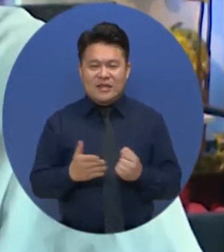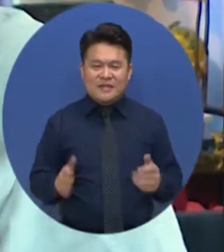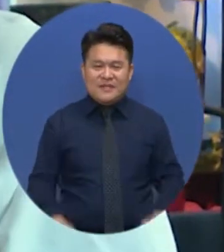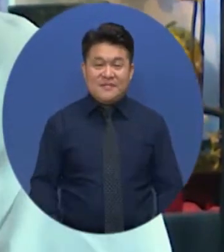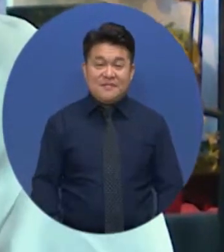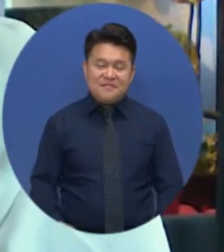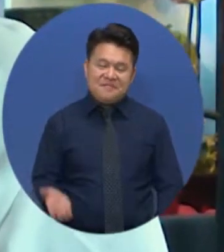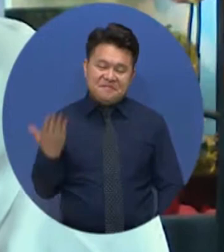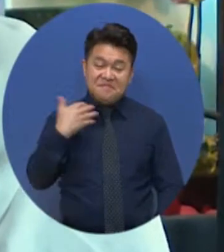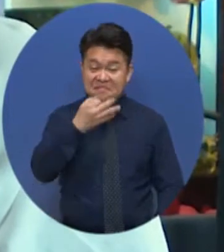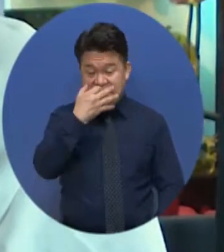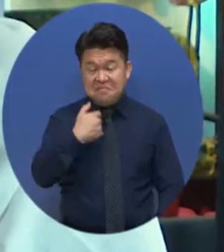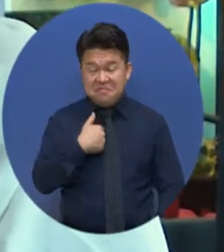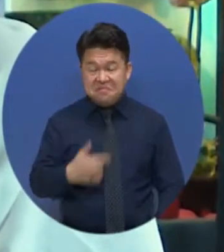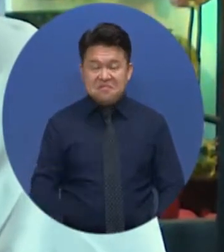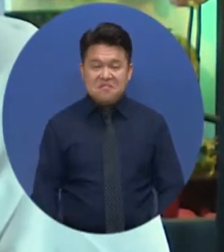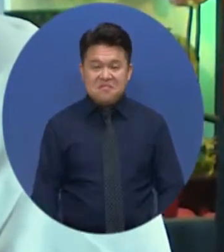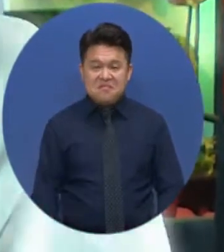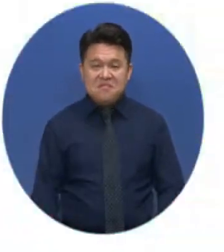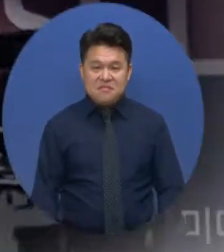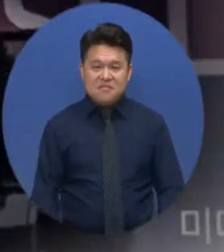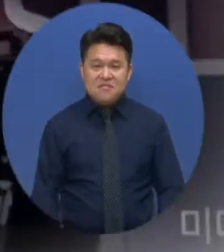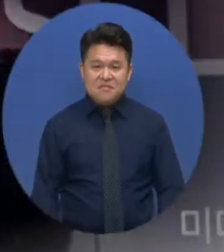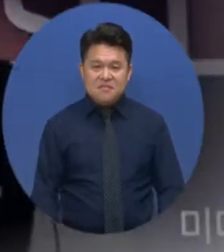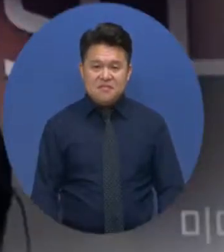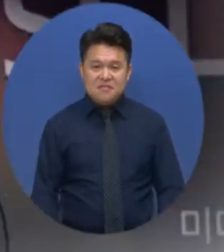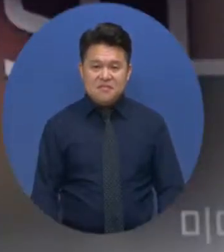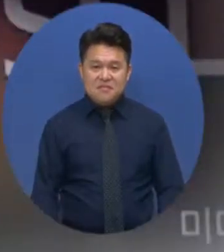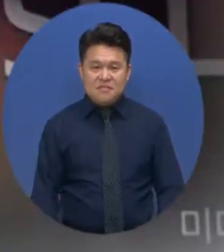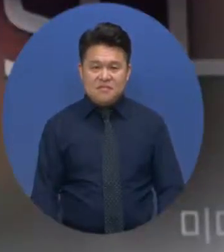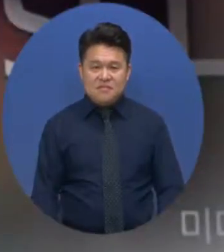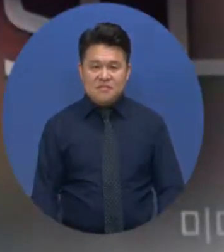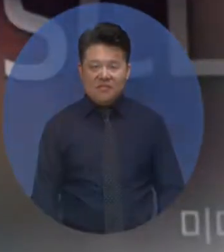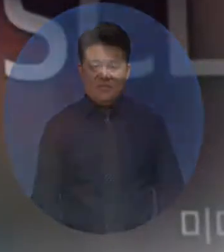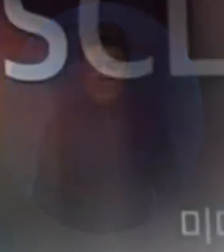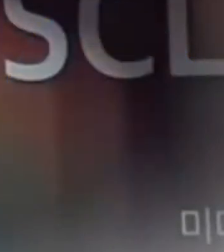때문에 좀 그때는 좀 힘들었던 것 같아요.